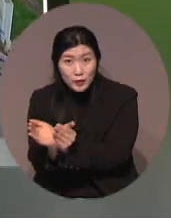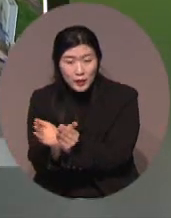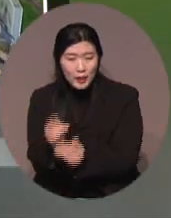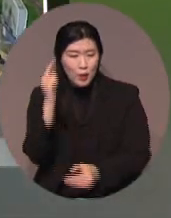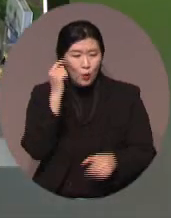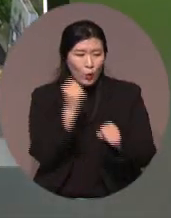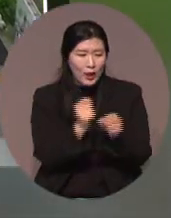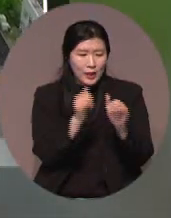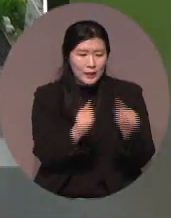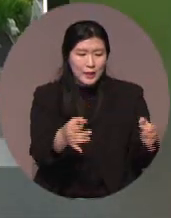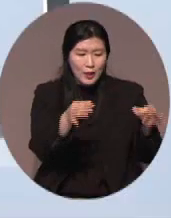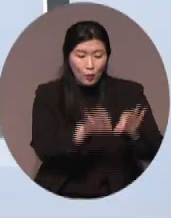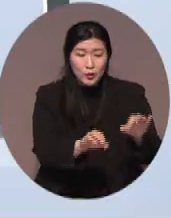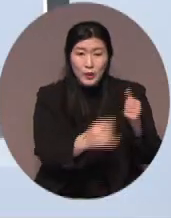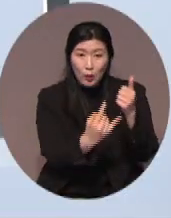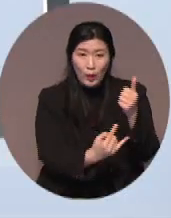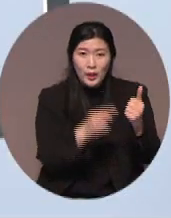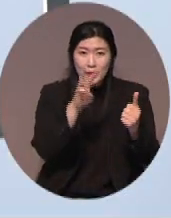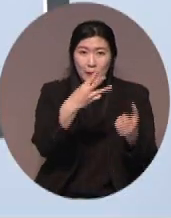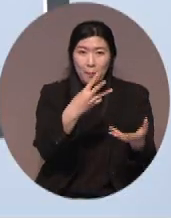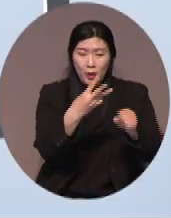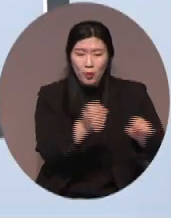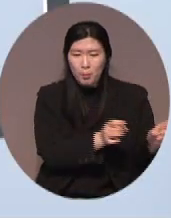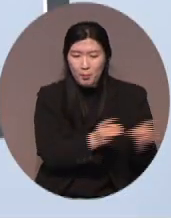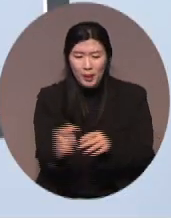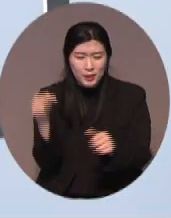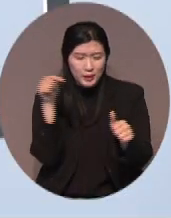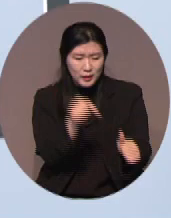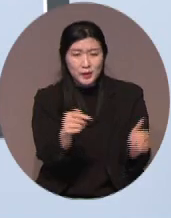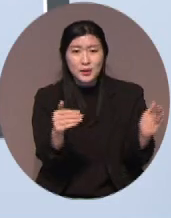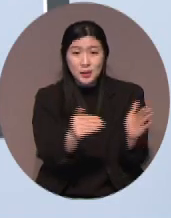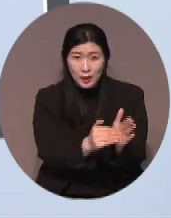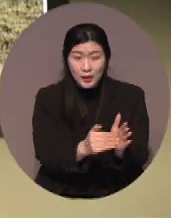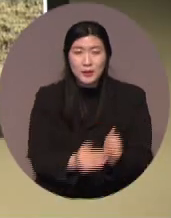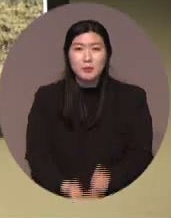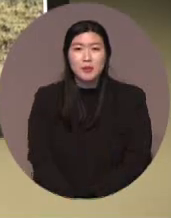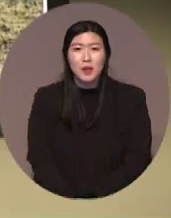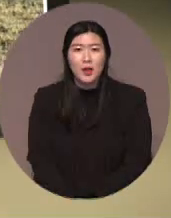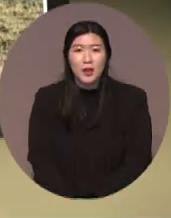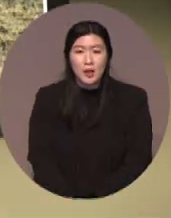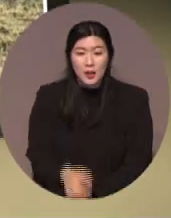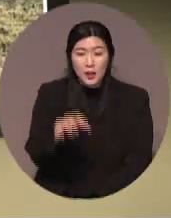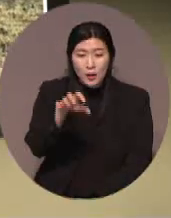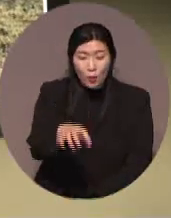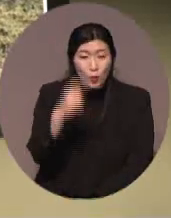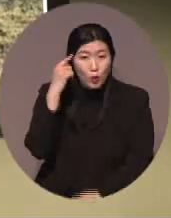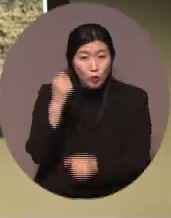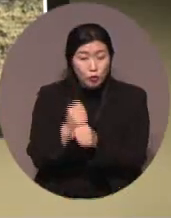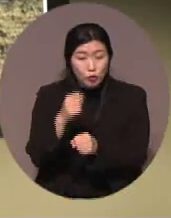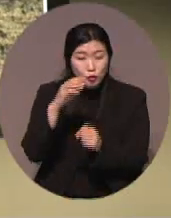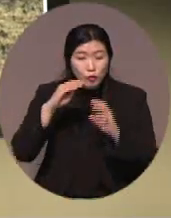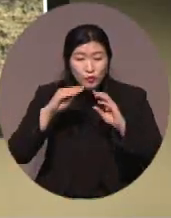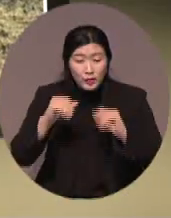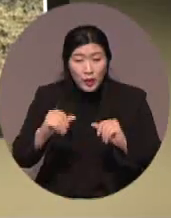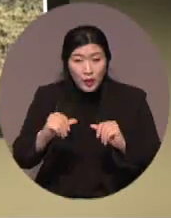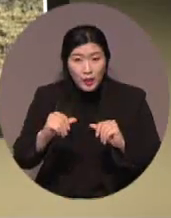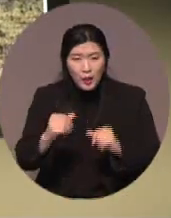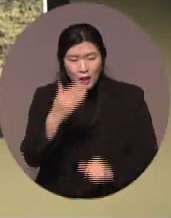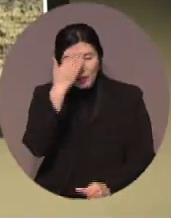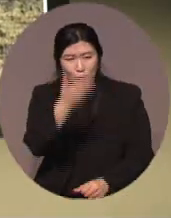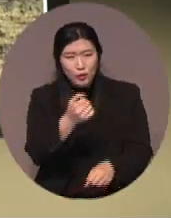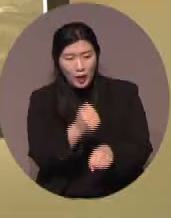공제회가 300억 원을 지원하도록 했습니다 기초과학연구원 부지를 무상으로 내주고 약속받은 정부지원금은